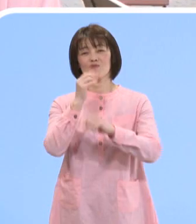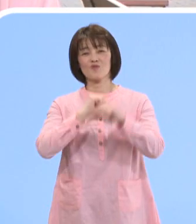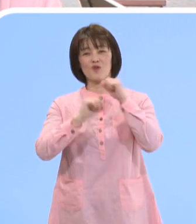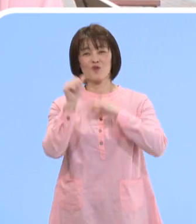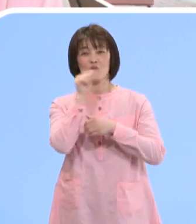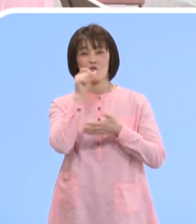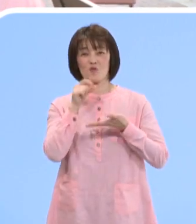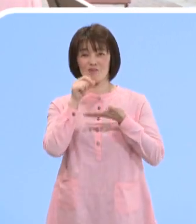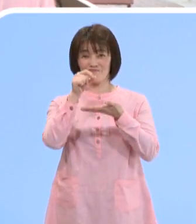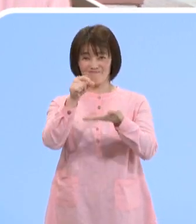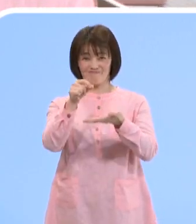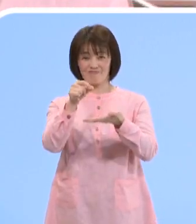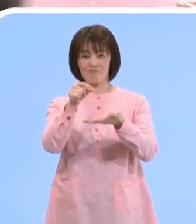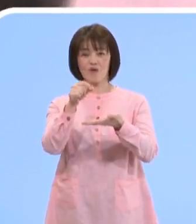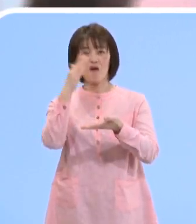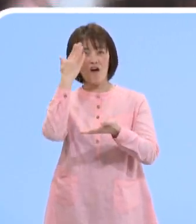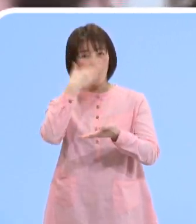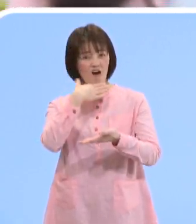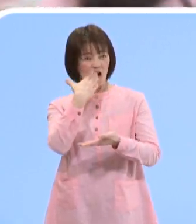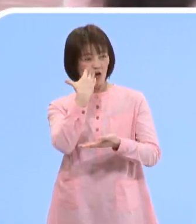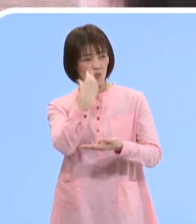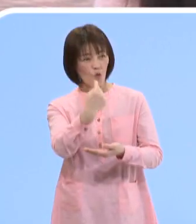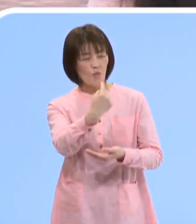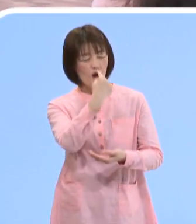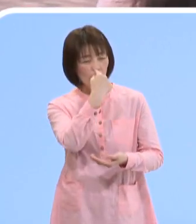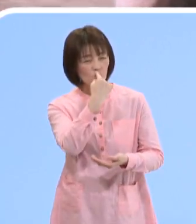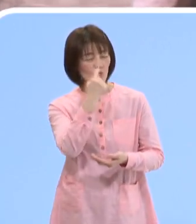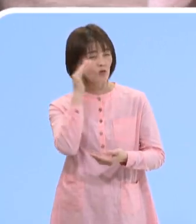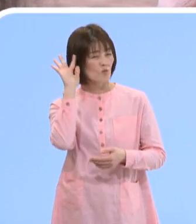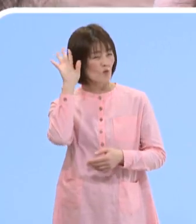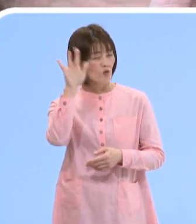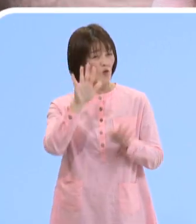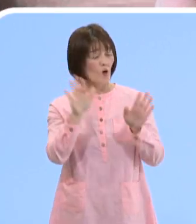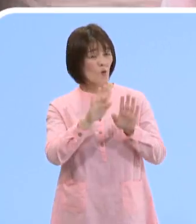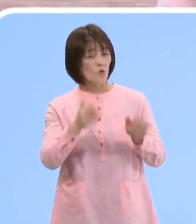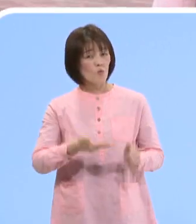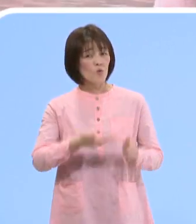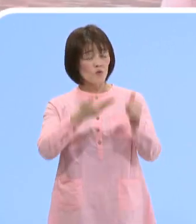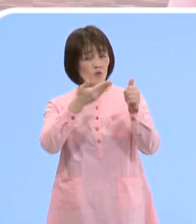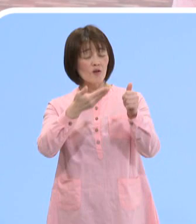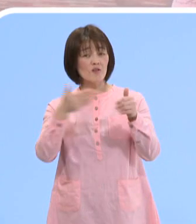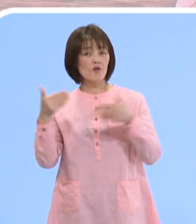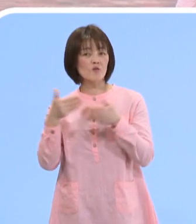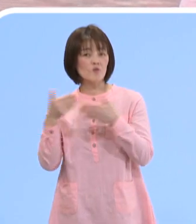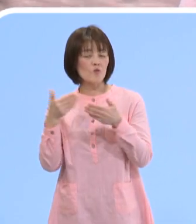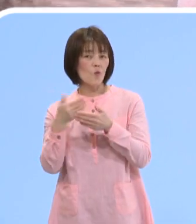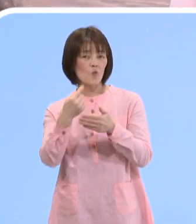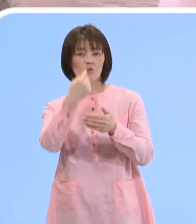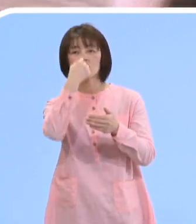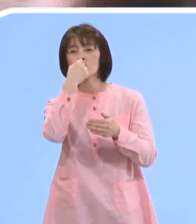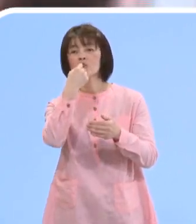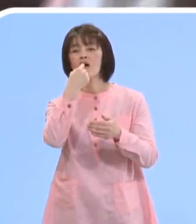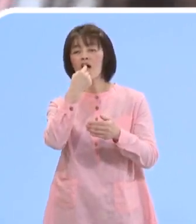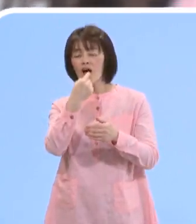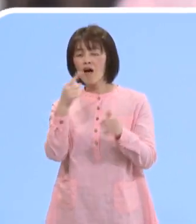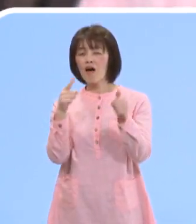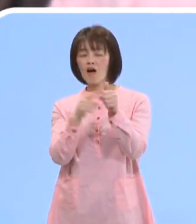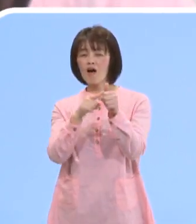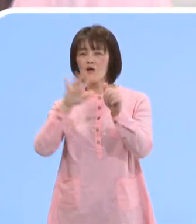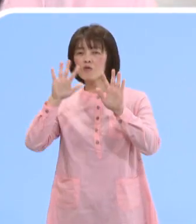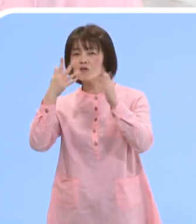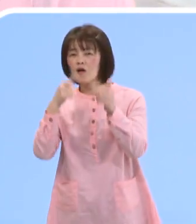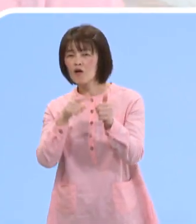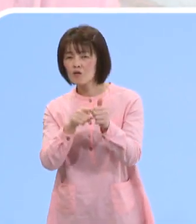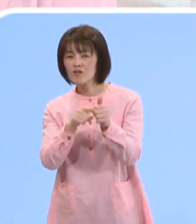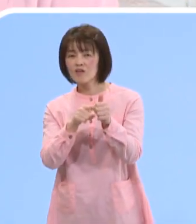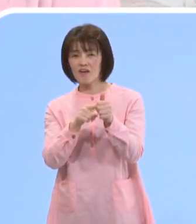ご紹介したいと思います。お、 興味あるわ、うん、だって私もね、いつかね、子育てしながら働く可能性あるからね。 まあ、いつになるか分からへんけど